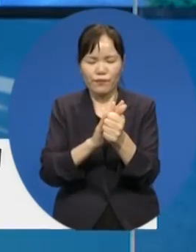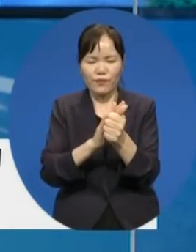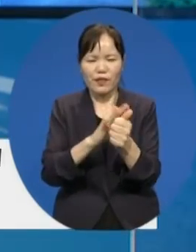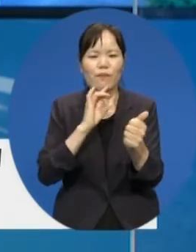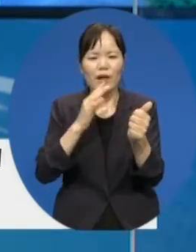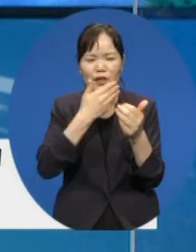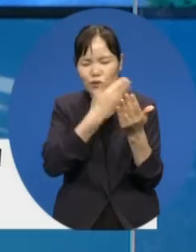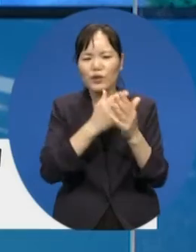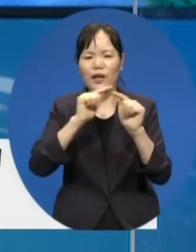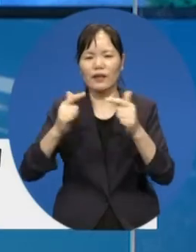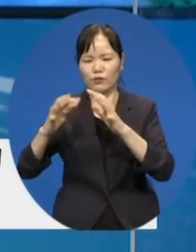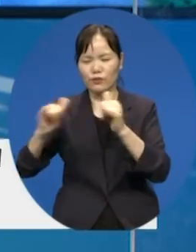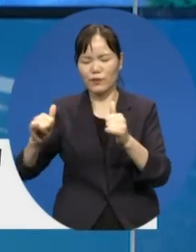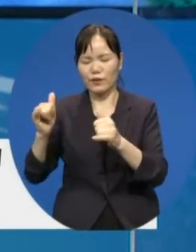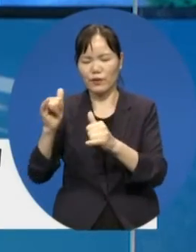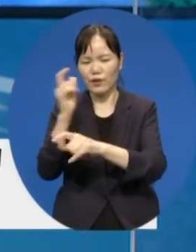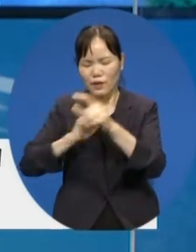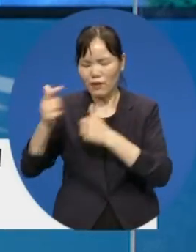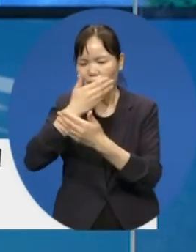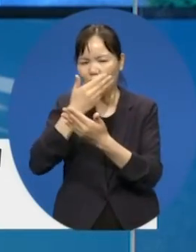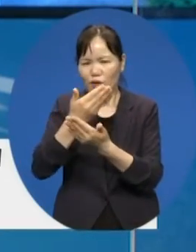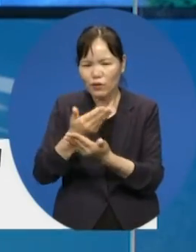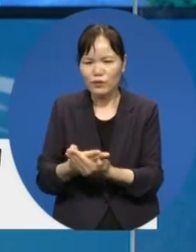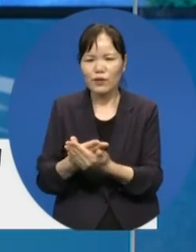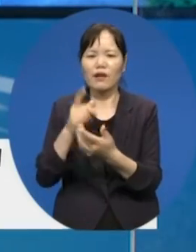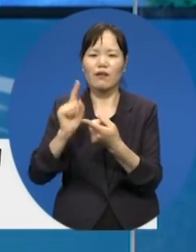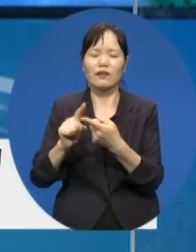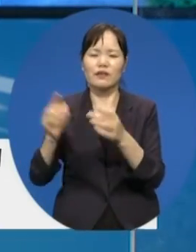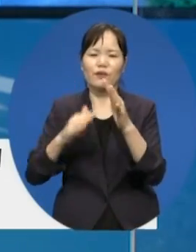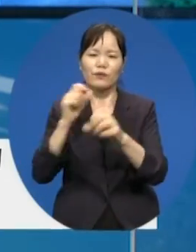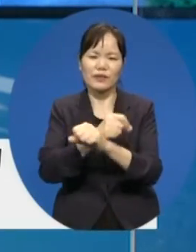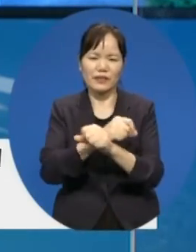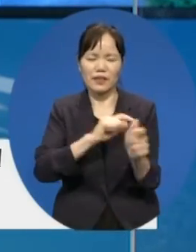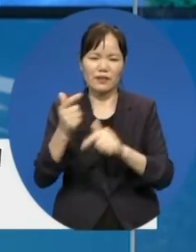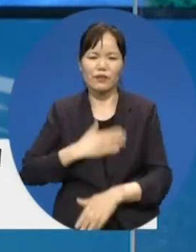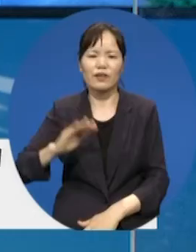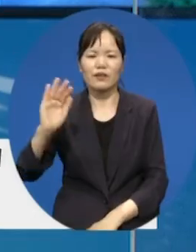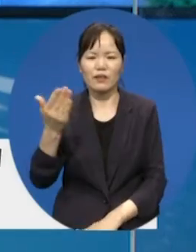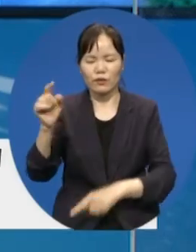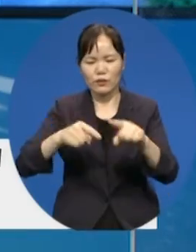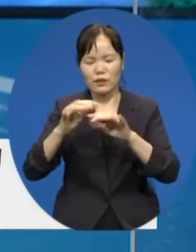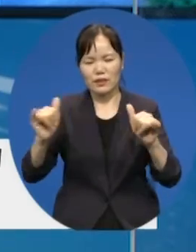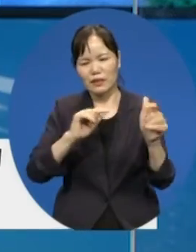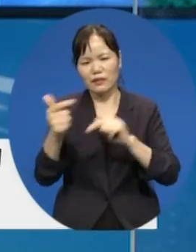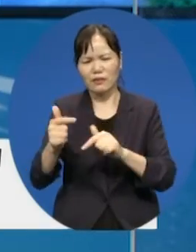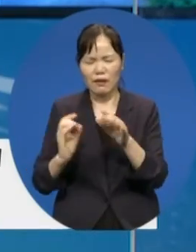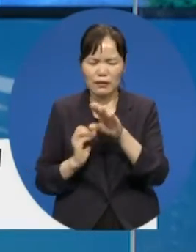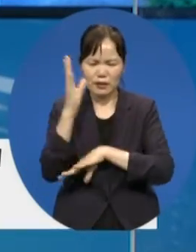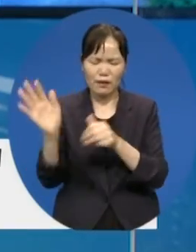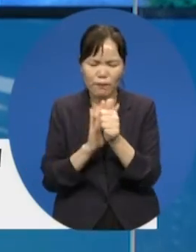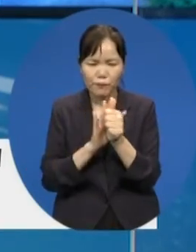아니라 국민도 중요하다, 국민이 더 중요하다, 그거를 공직자들도 알아야 되고, 정치인들도 과도한 의전이 있을